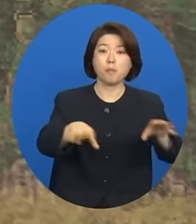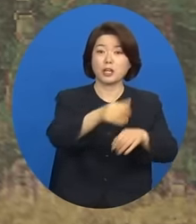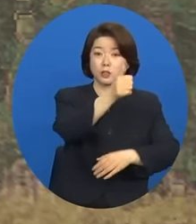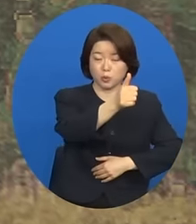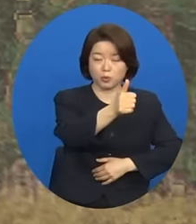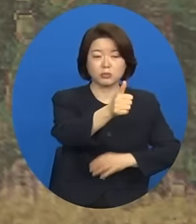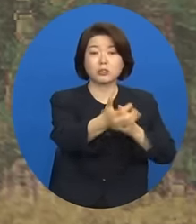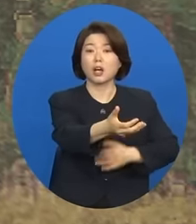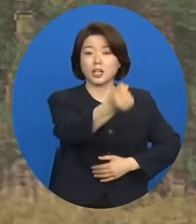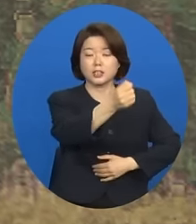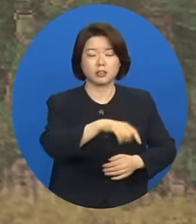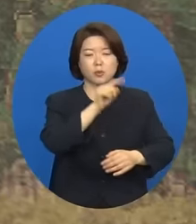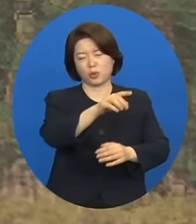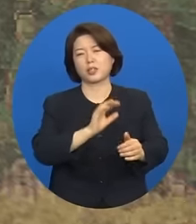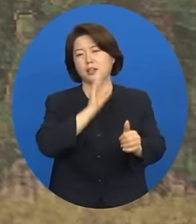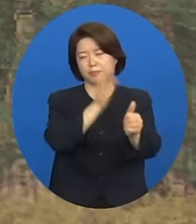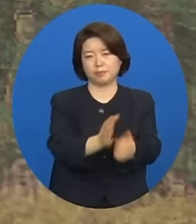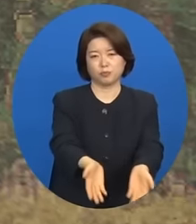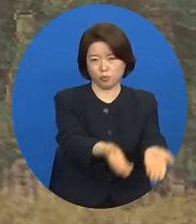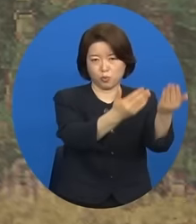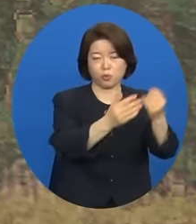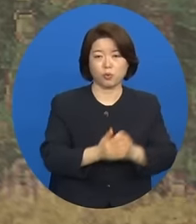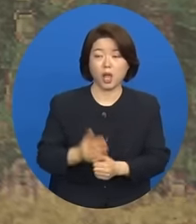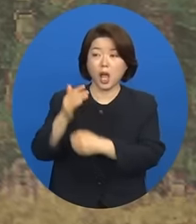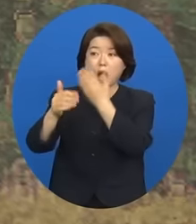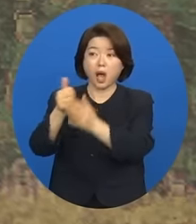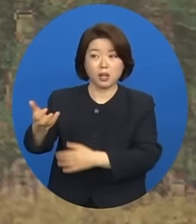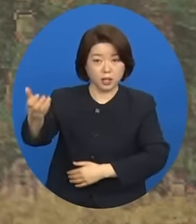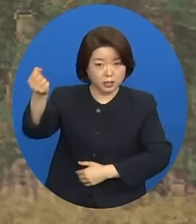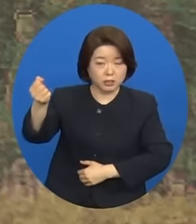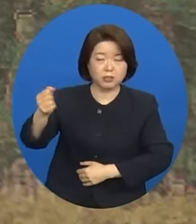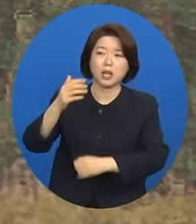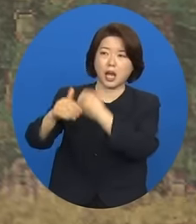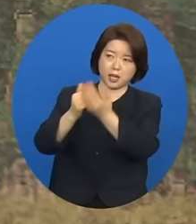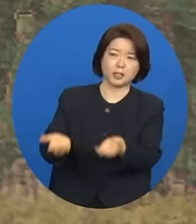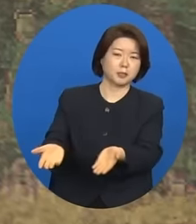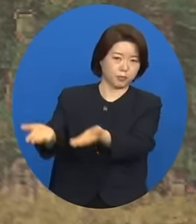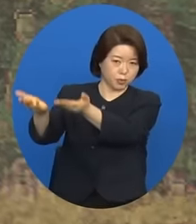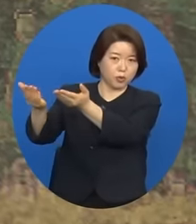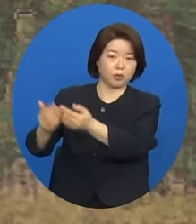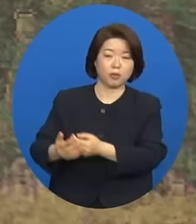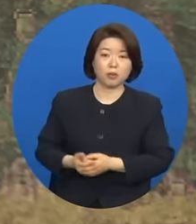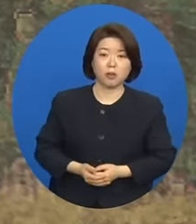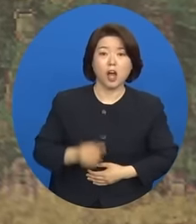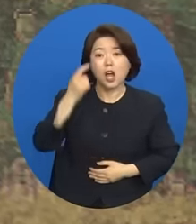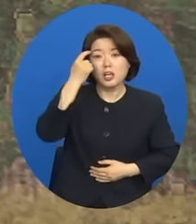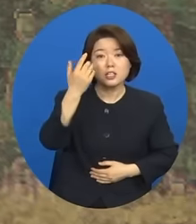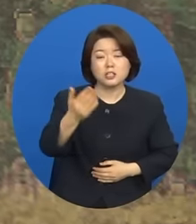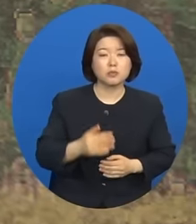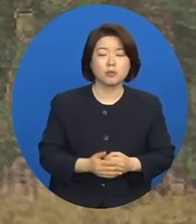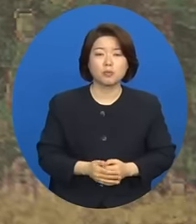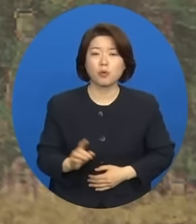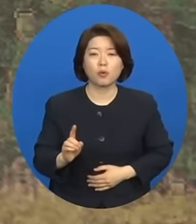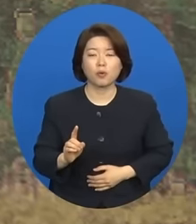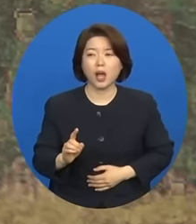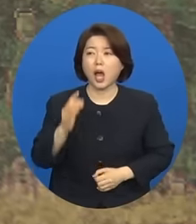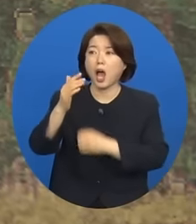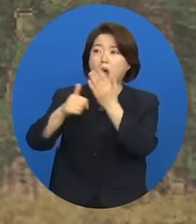내라는 거죠. 근데 하나님의 것은 하나님께 내라고 했습니다. 그러면 질문은 무엇이 하나님의